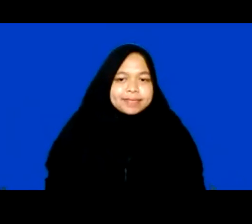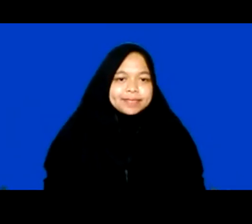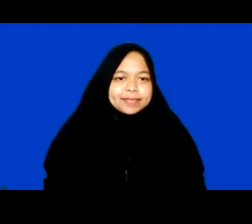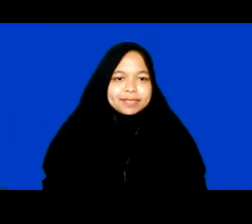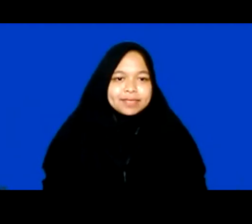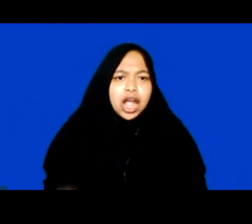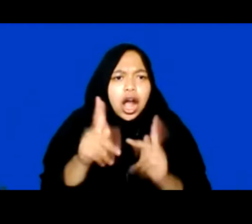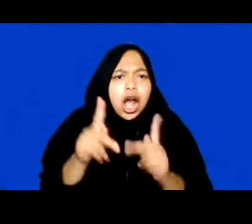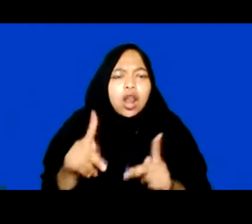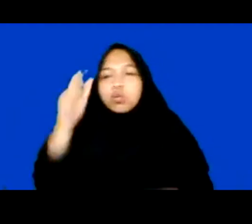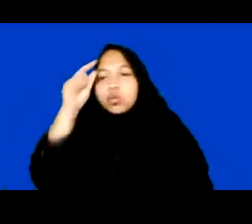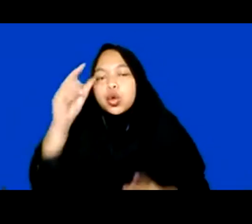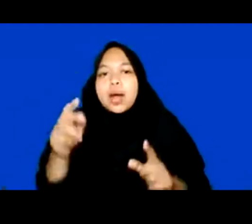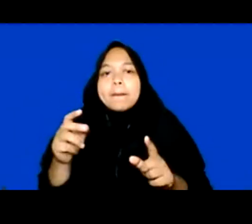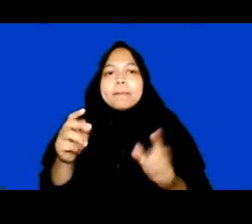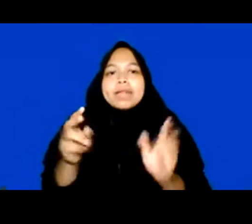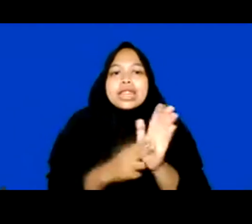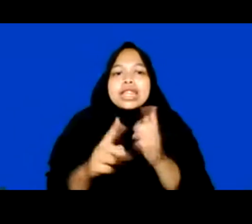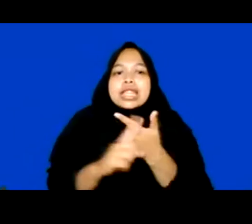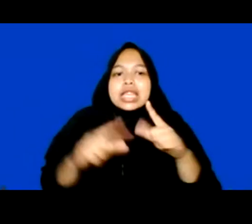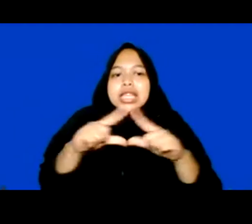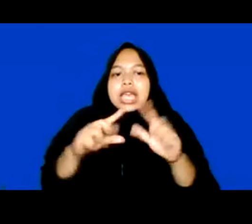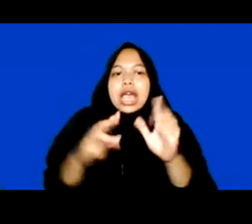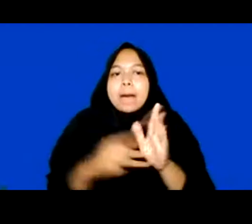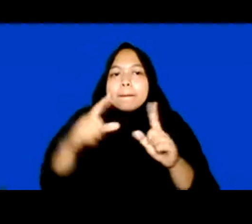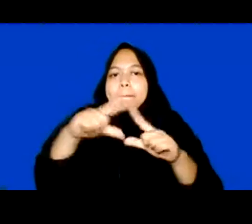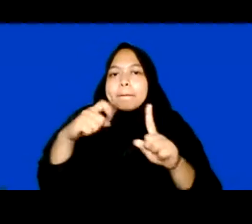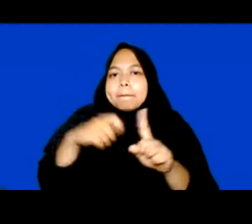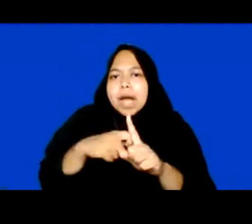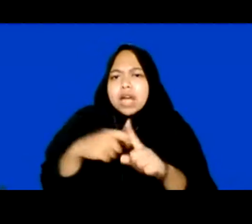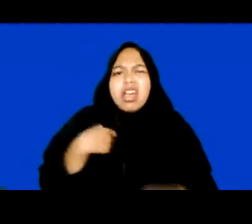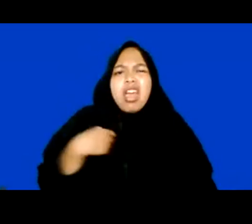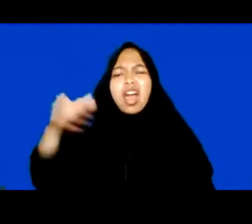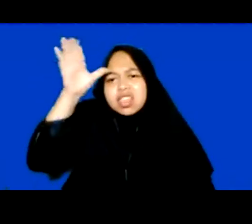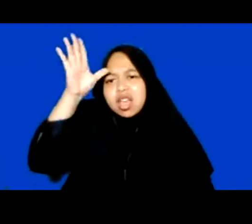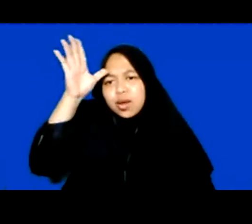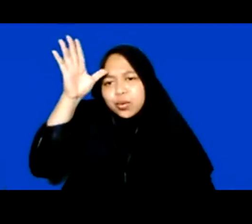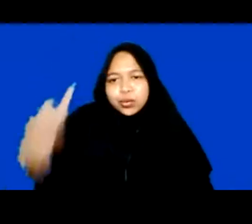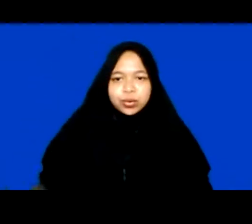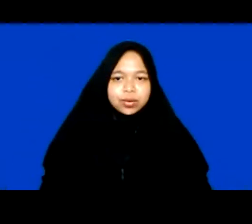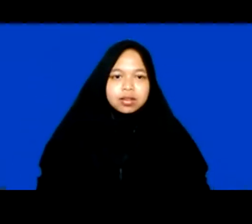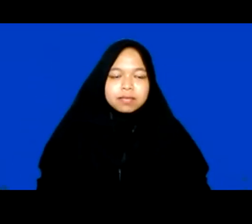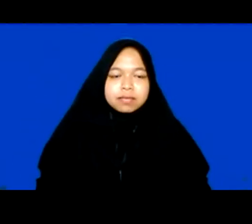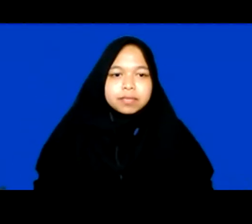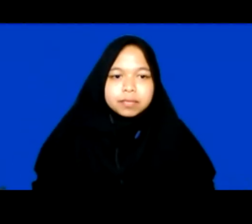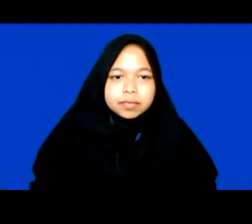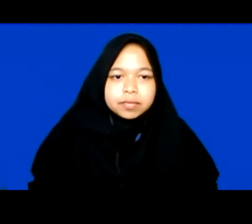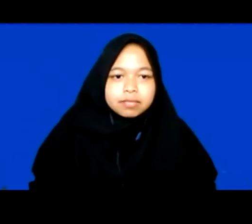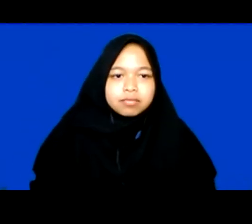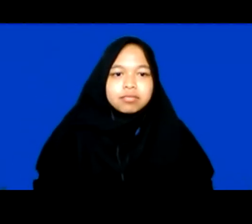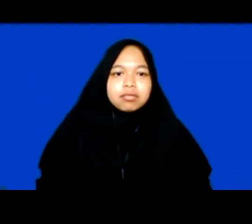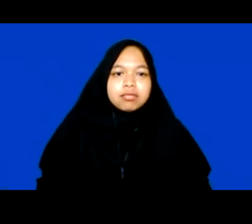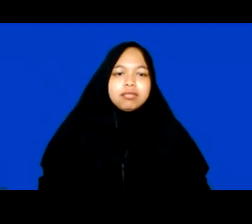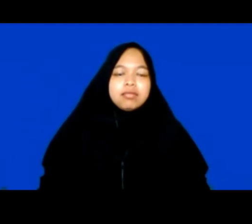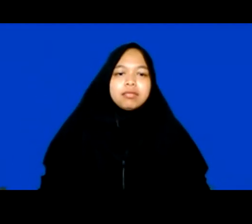ya, karena prosesnya memang wah ribet banget ya, banyak macam-macamnya cara-caranya segala macam dan ya nggak mungkin bisa saya ini